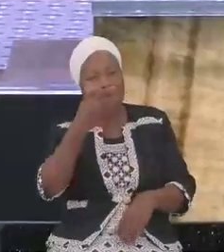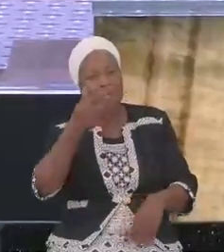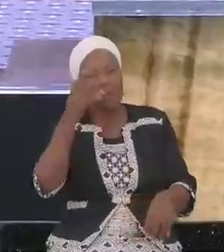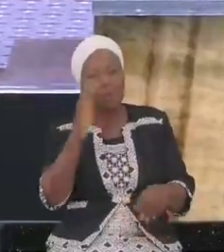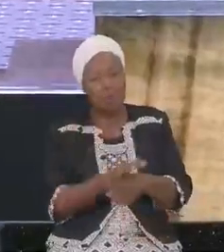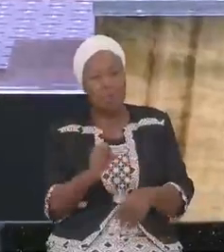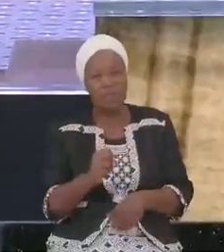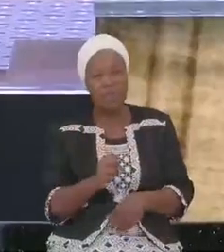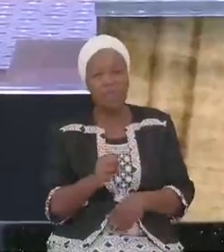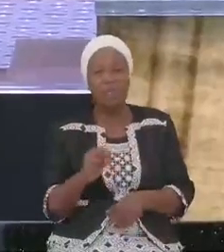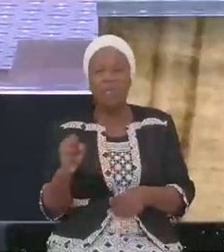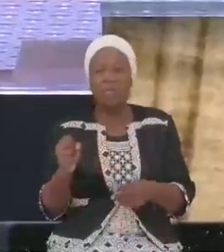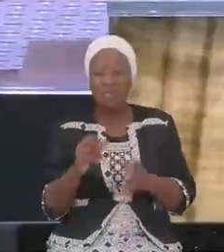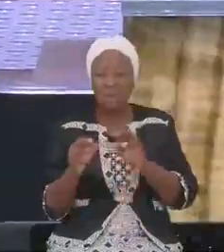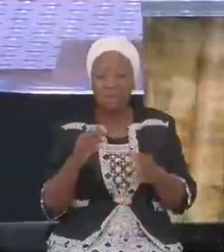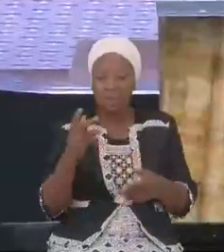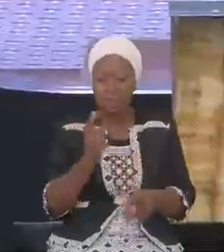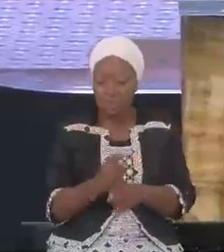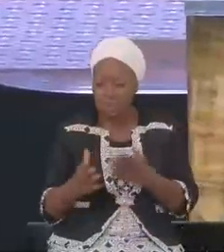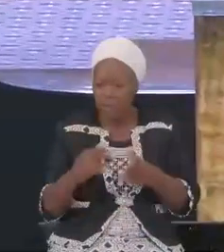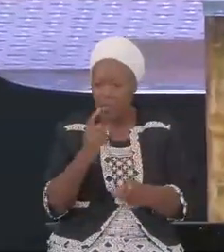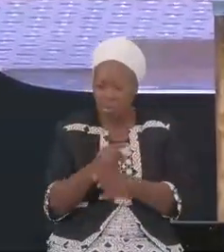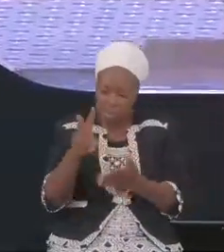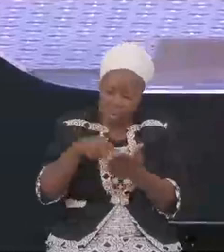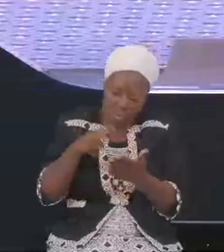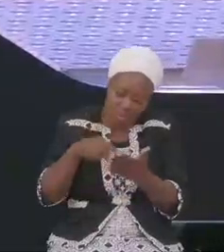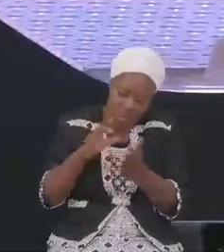promesses. Peut-être tu lis la parole de Dieu